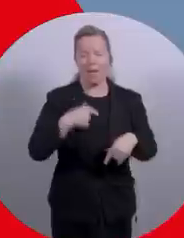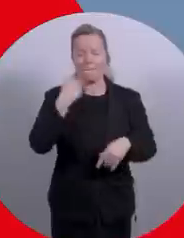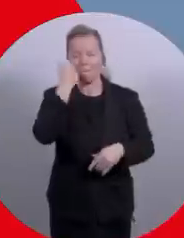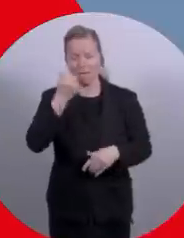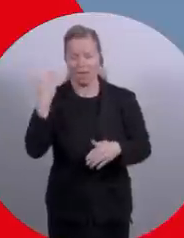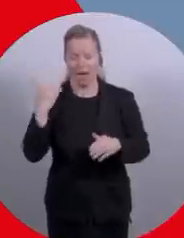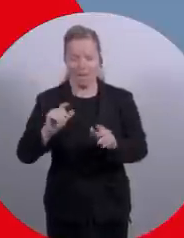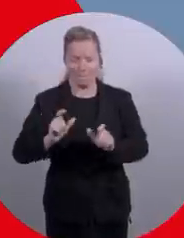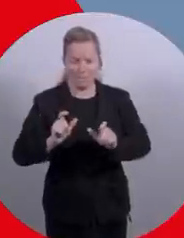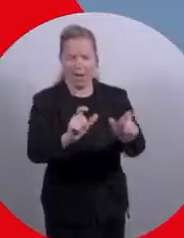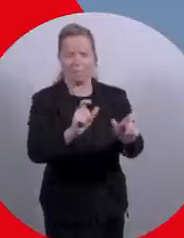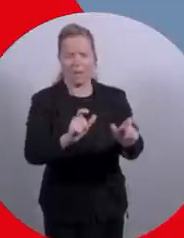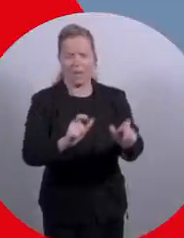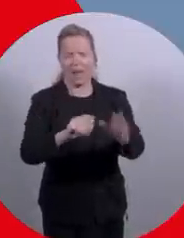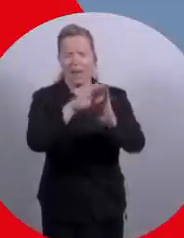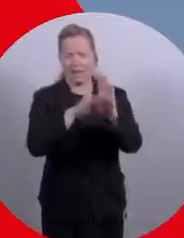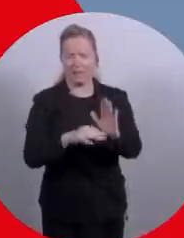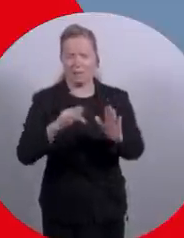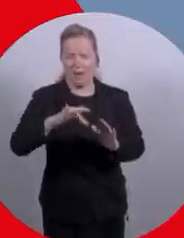bekommen